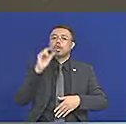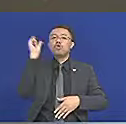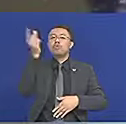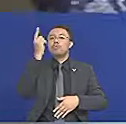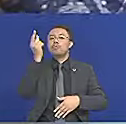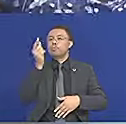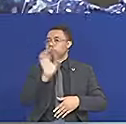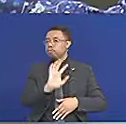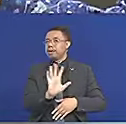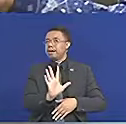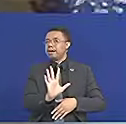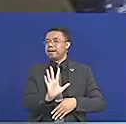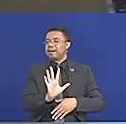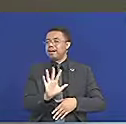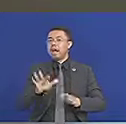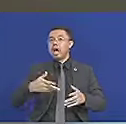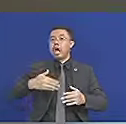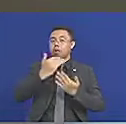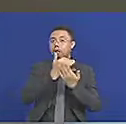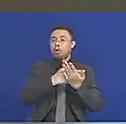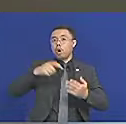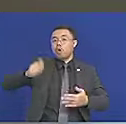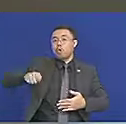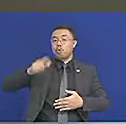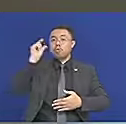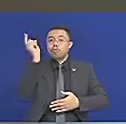umum, bukan tatanan hukum secara umum.